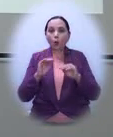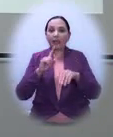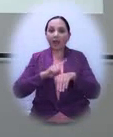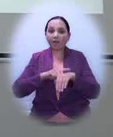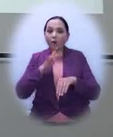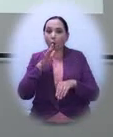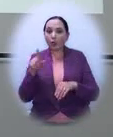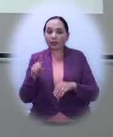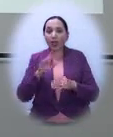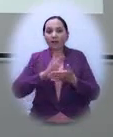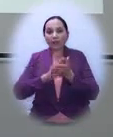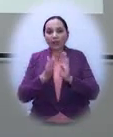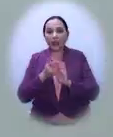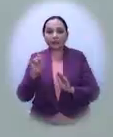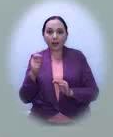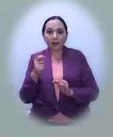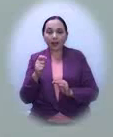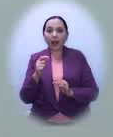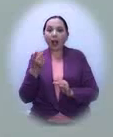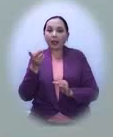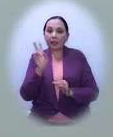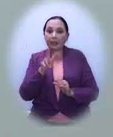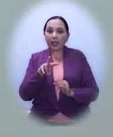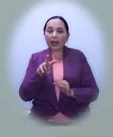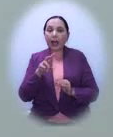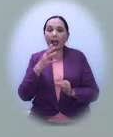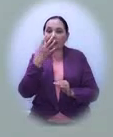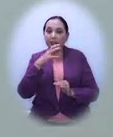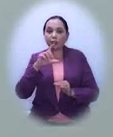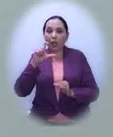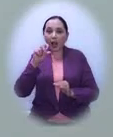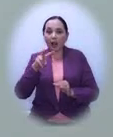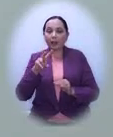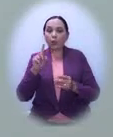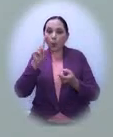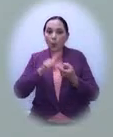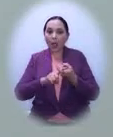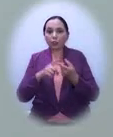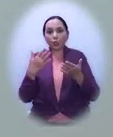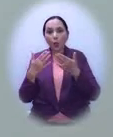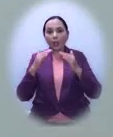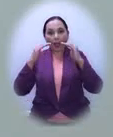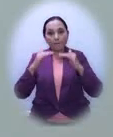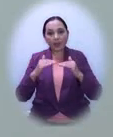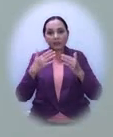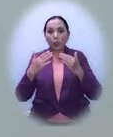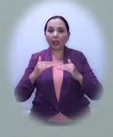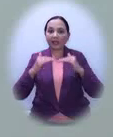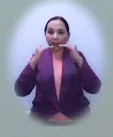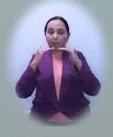vaqtda vaziyatlar kaliti ikkala qizdirish elementini ulash yoki pastki yo